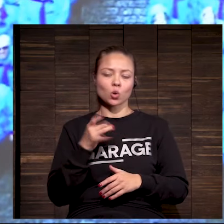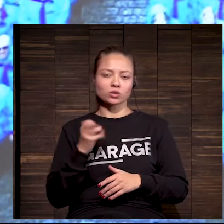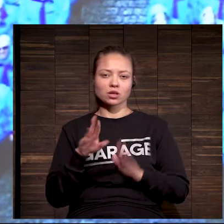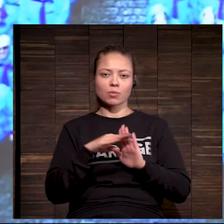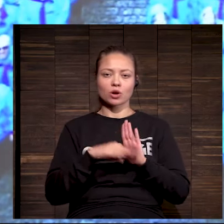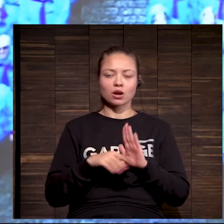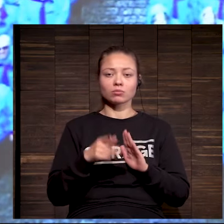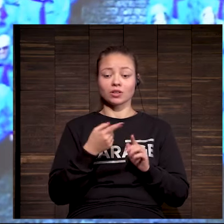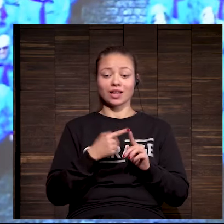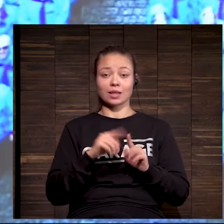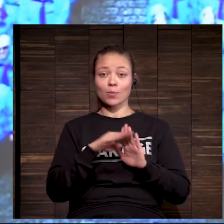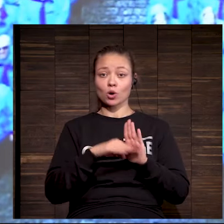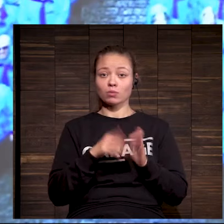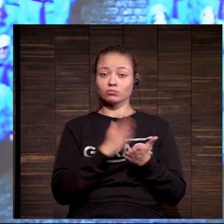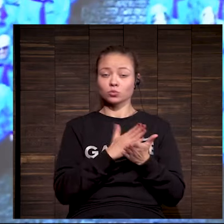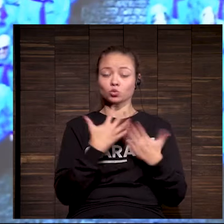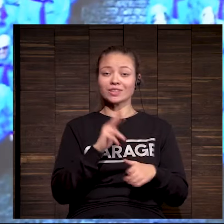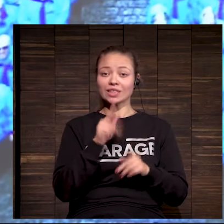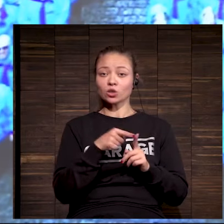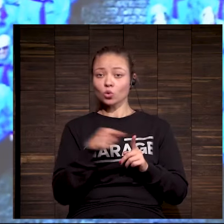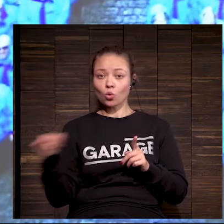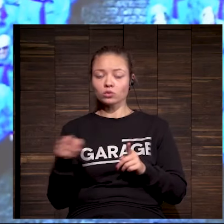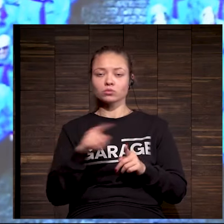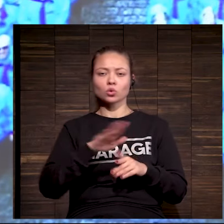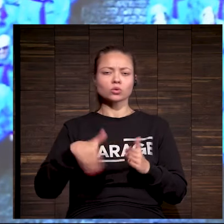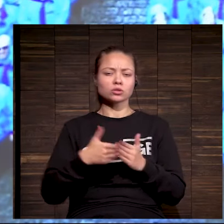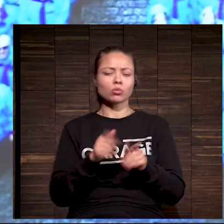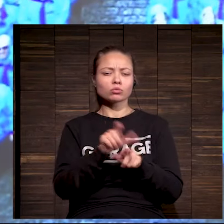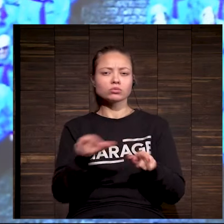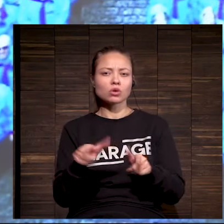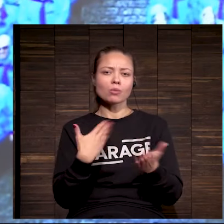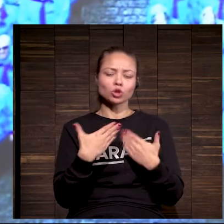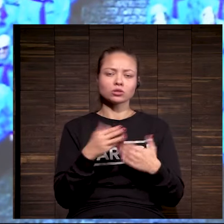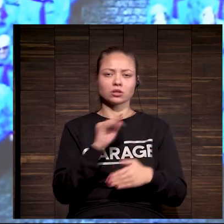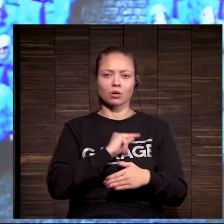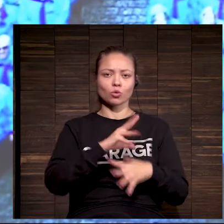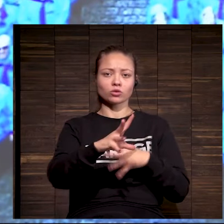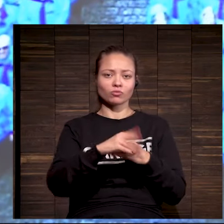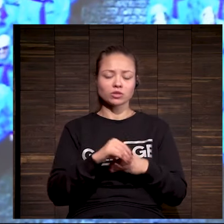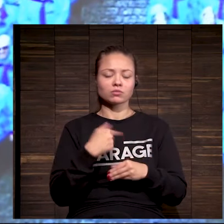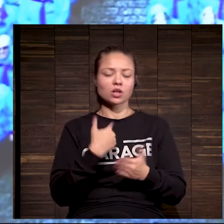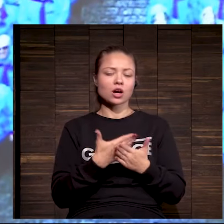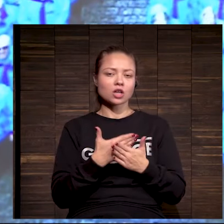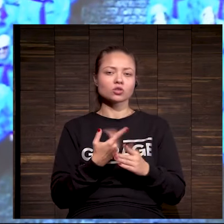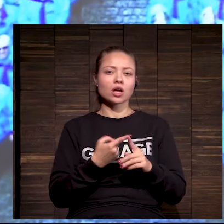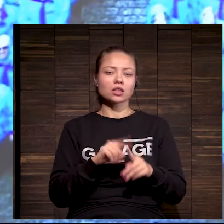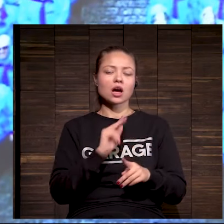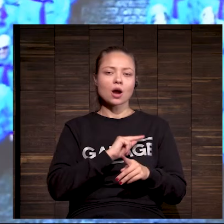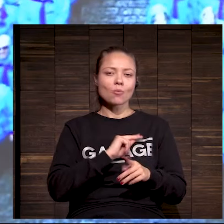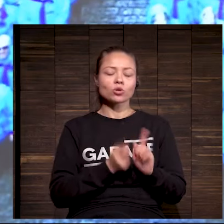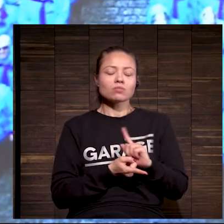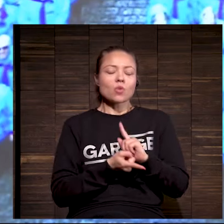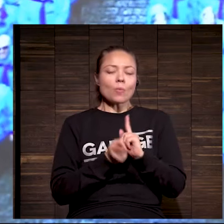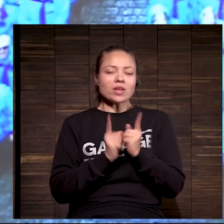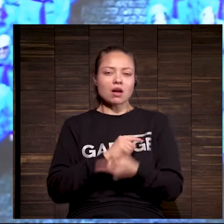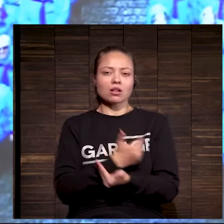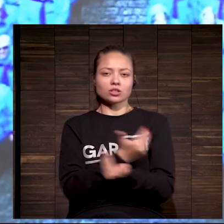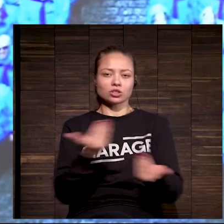общаются и работают вместе как мне кажется от работа поменяла их жизнь очень на глубинном уровне